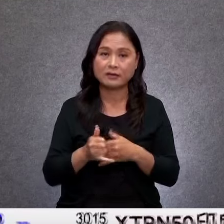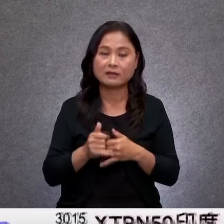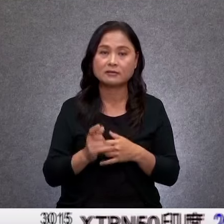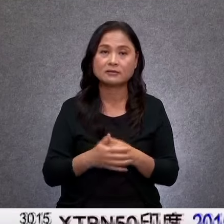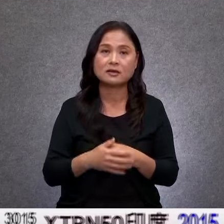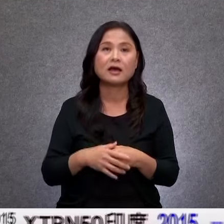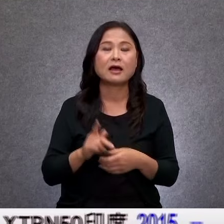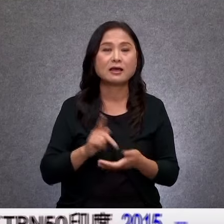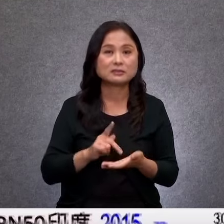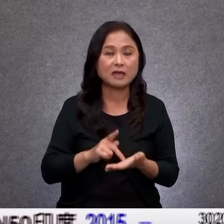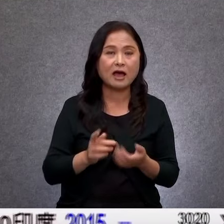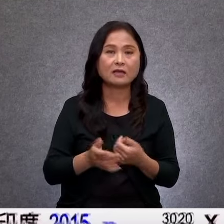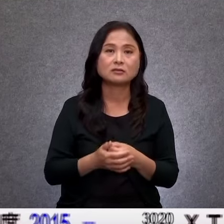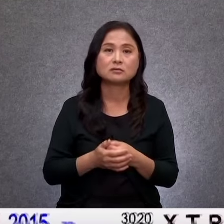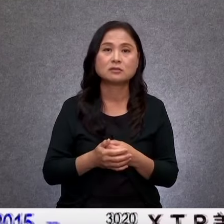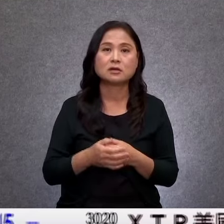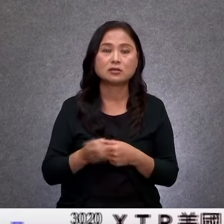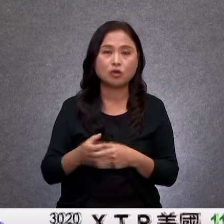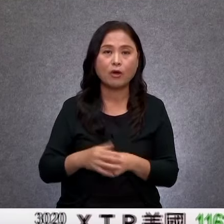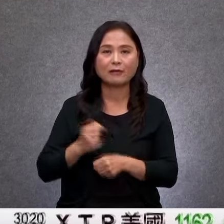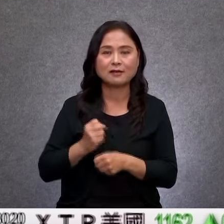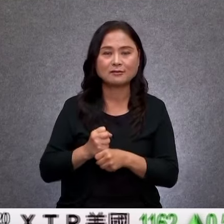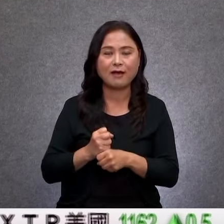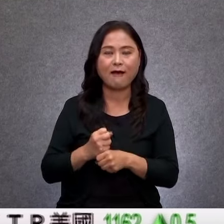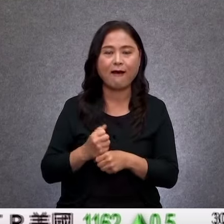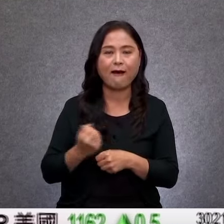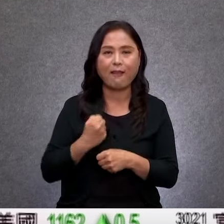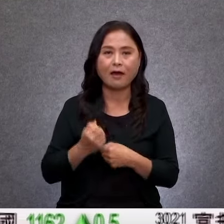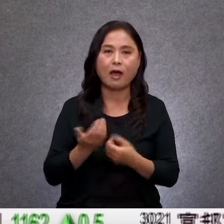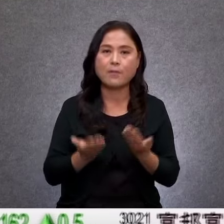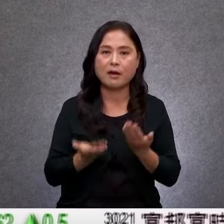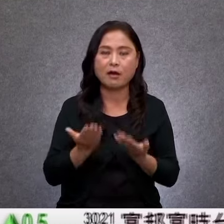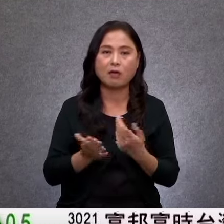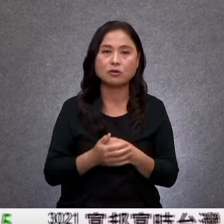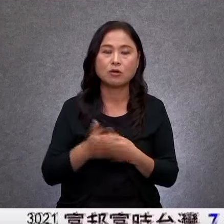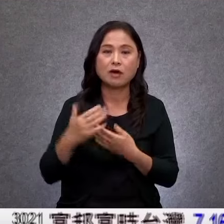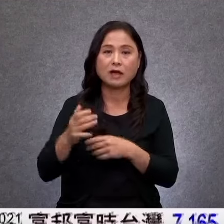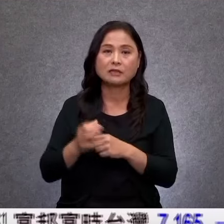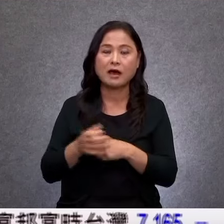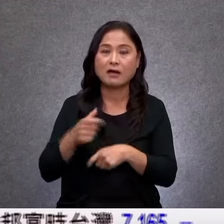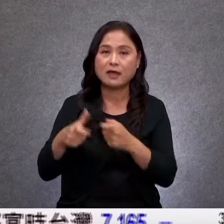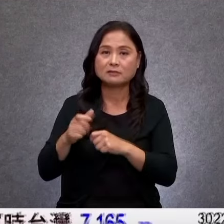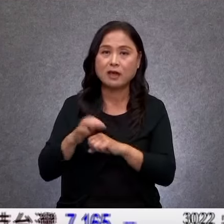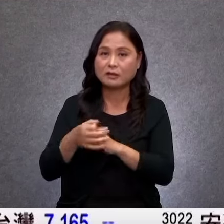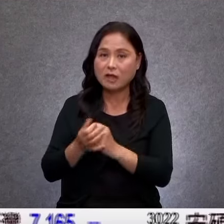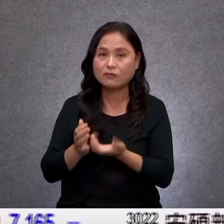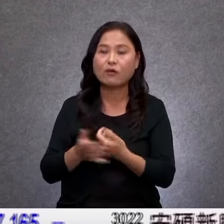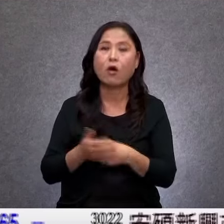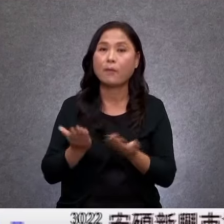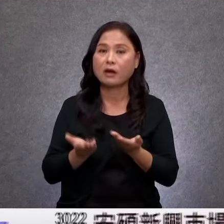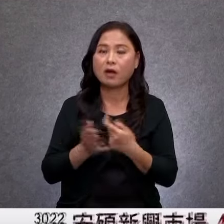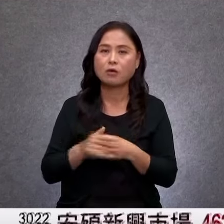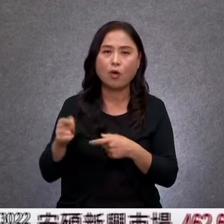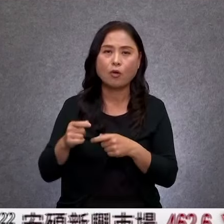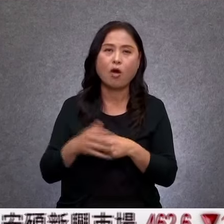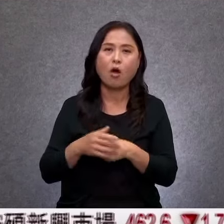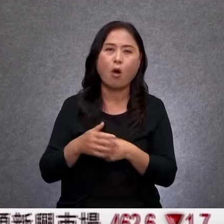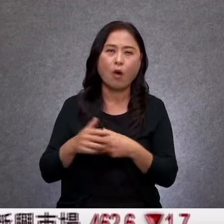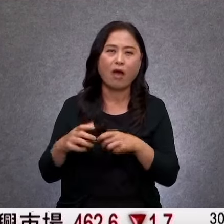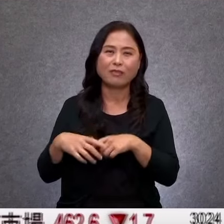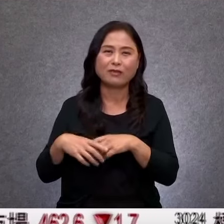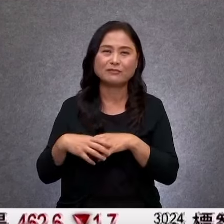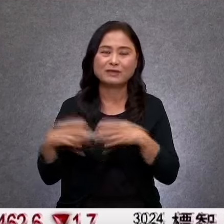個借貸比率，我哋係根據我哋嘅債務同埋我哋嘅生產總值比較。當我同其他經濟體比